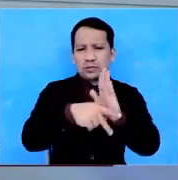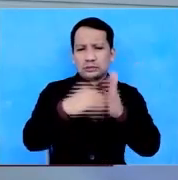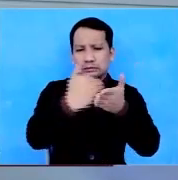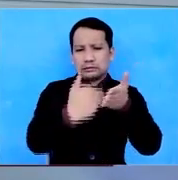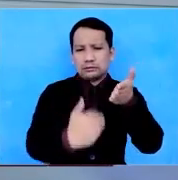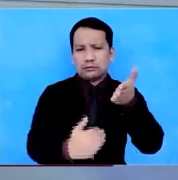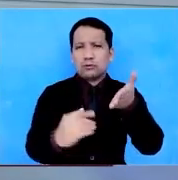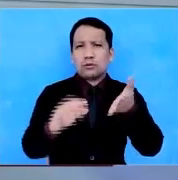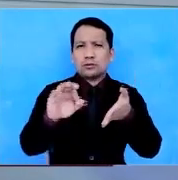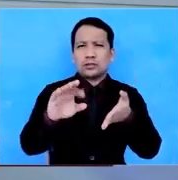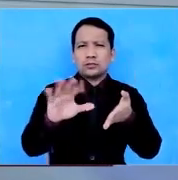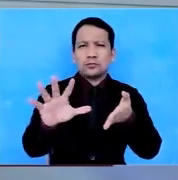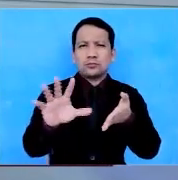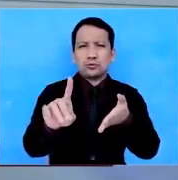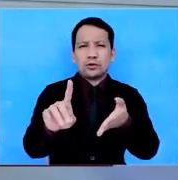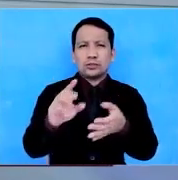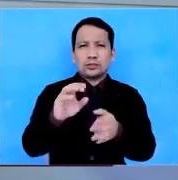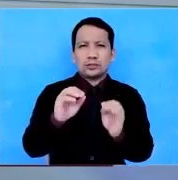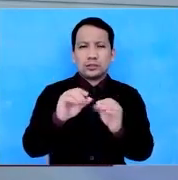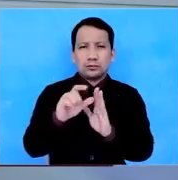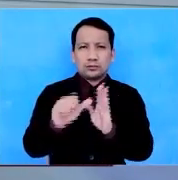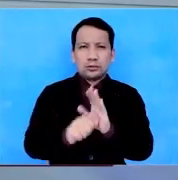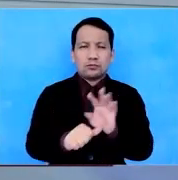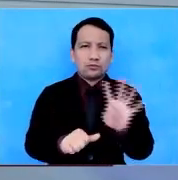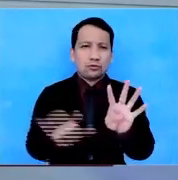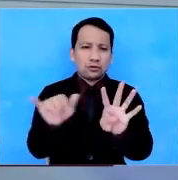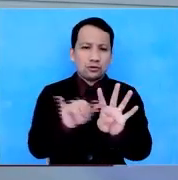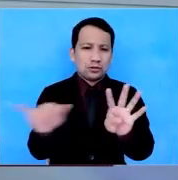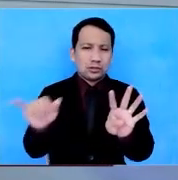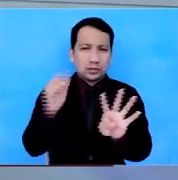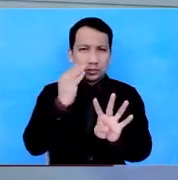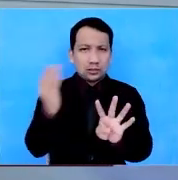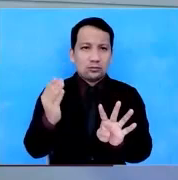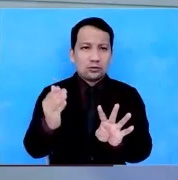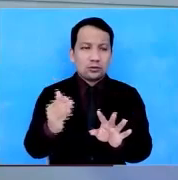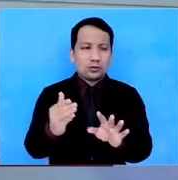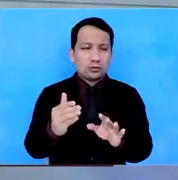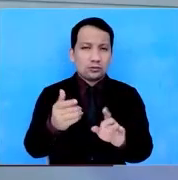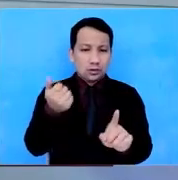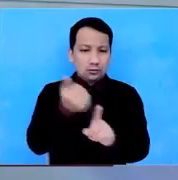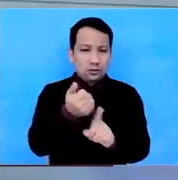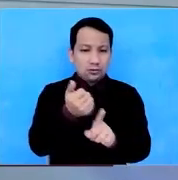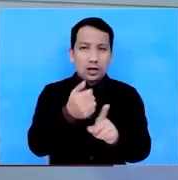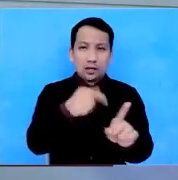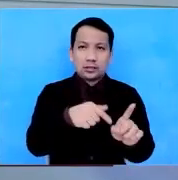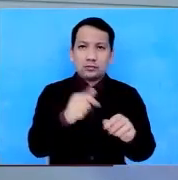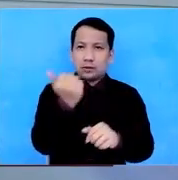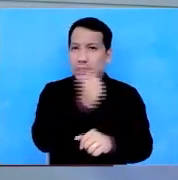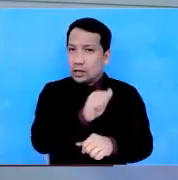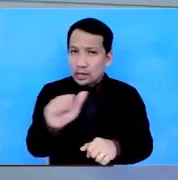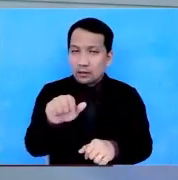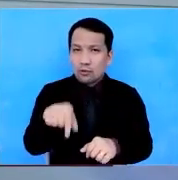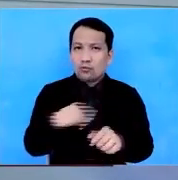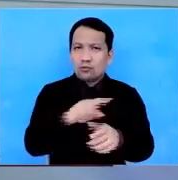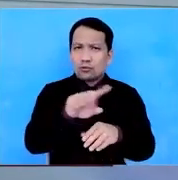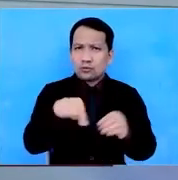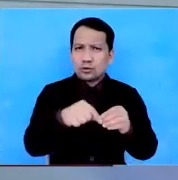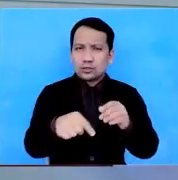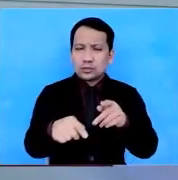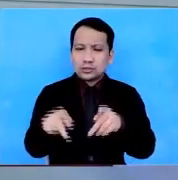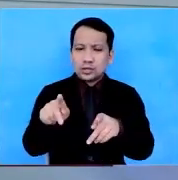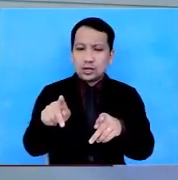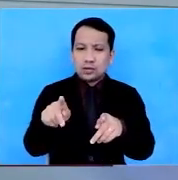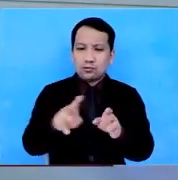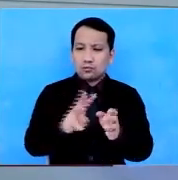Sa Article 4, kinikilala ng parehong bansa ng isang armadong pag-atake sa alinman sa kanila sa Pacific Area